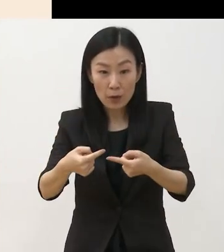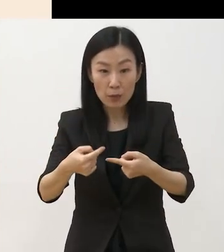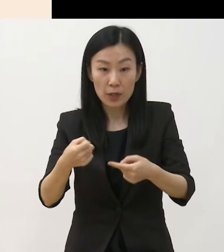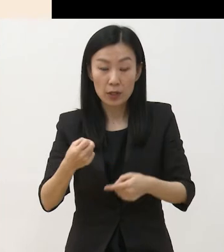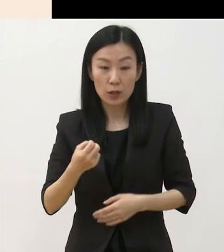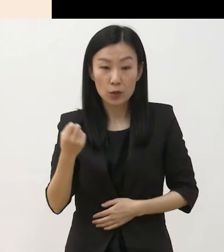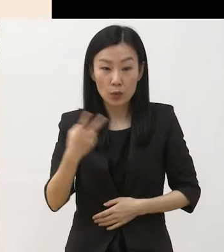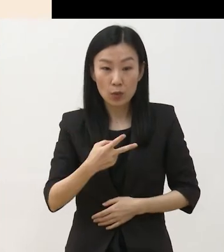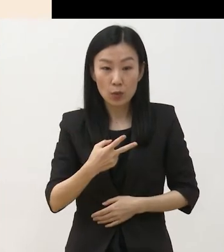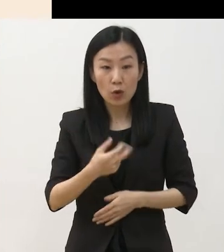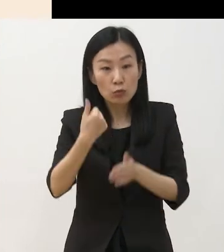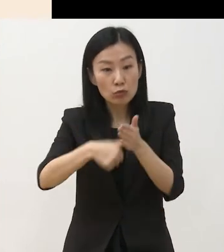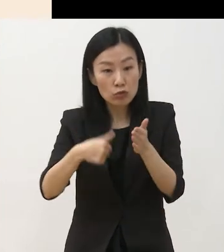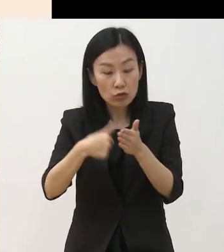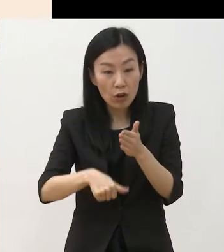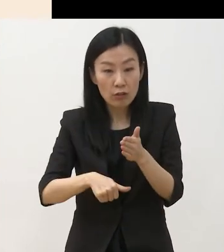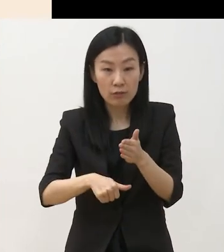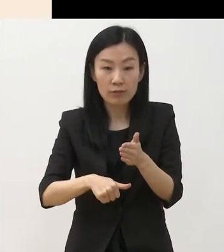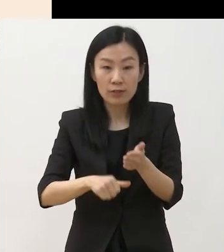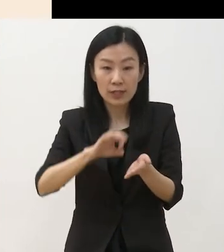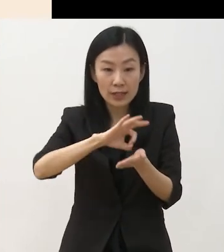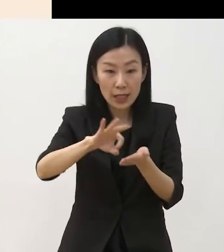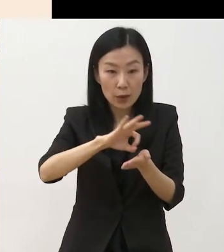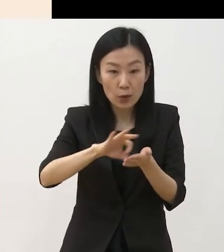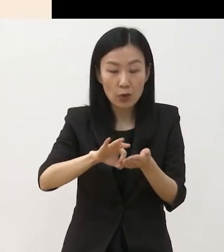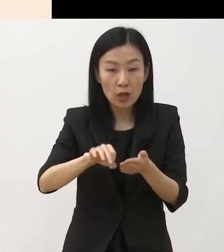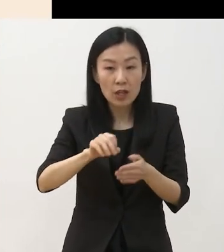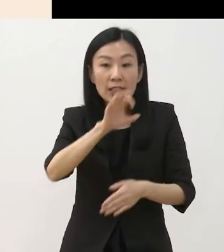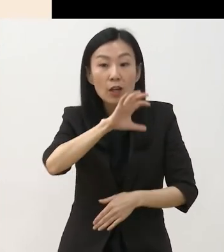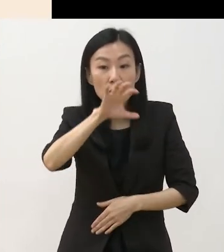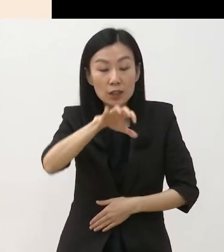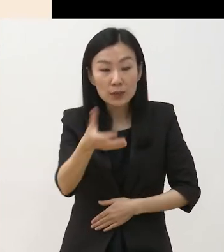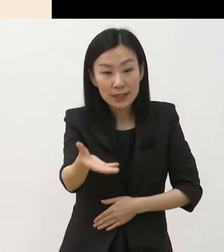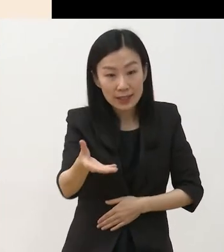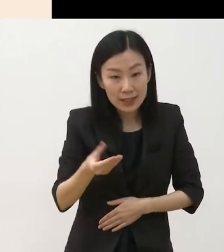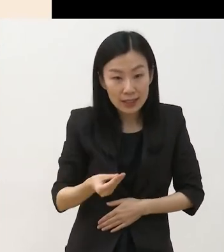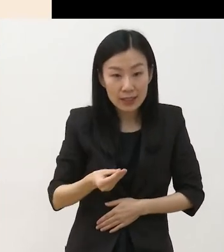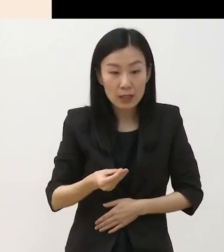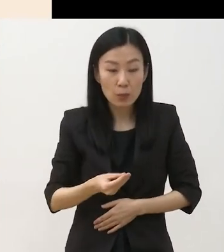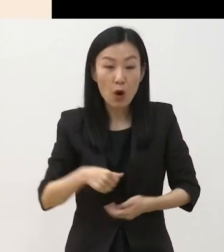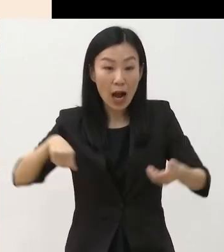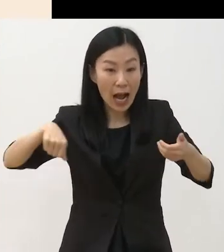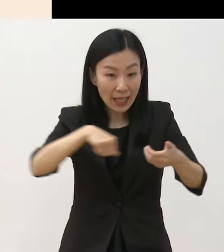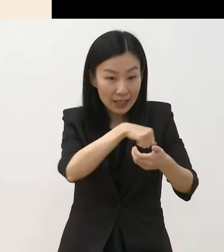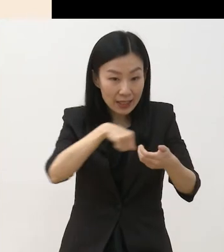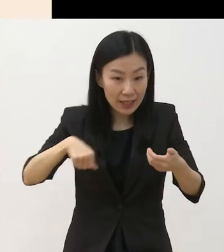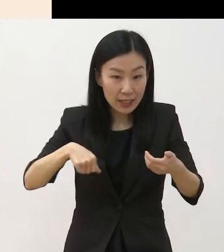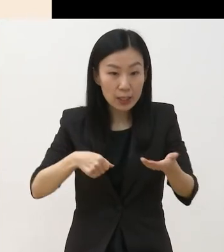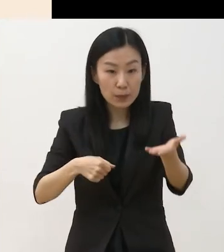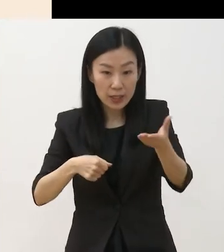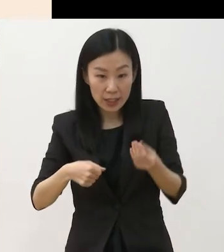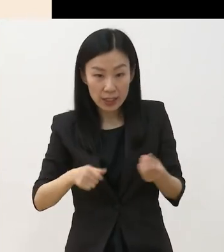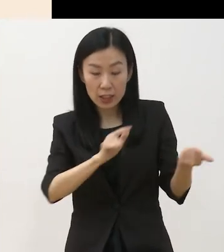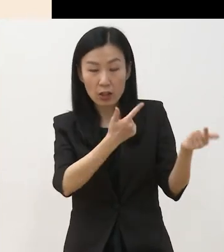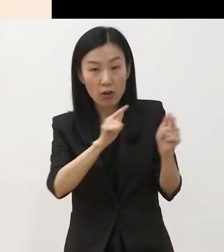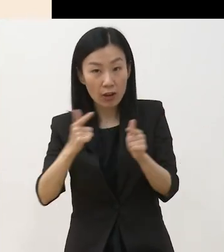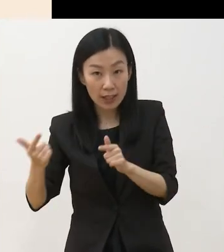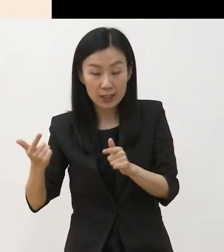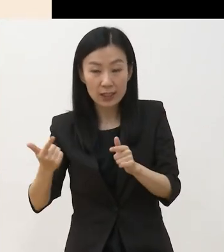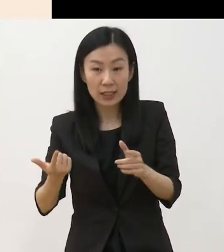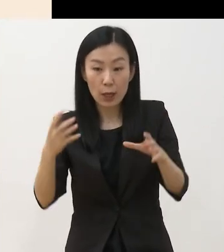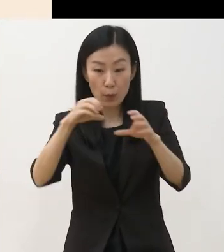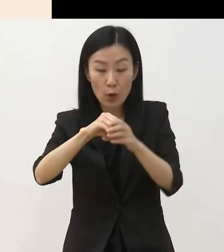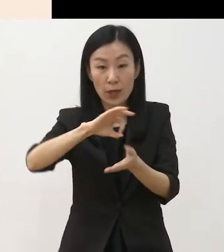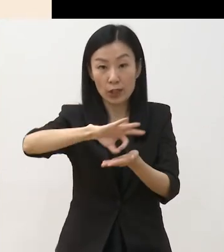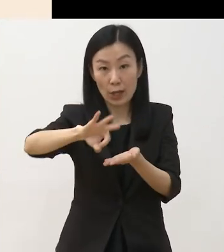제작비, 소품비, 연습실, 임차료, 악기 등 장비 임차료, 이런 모든 내용들이 다 사용되어질